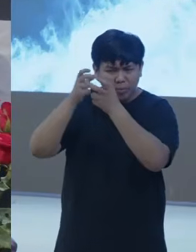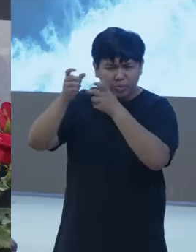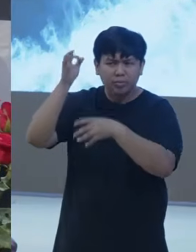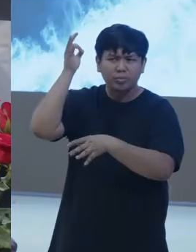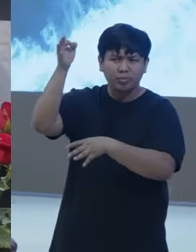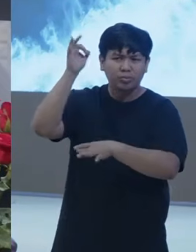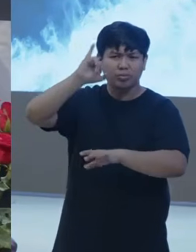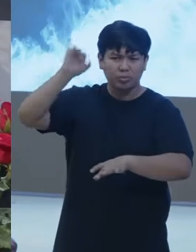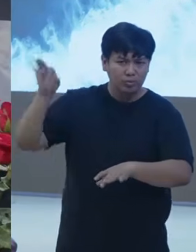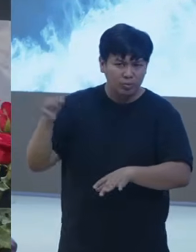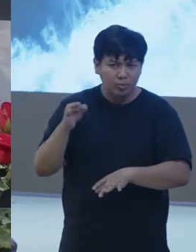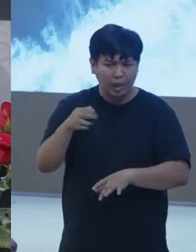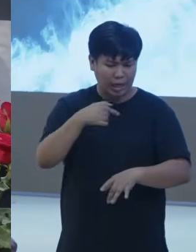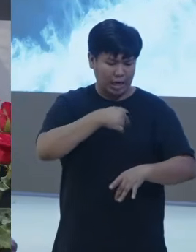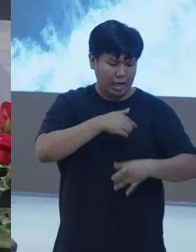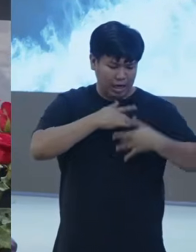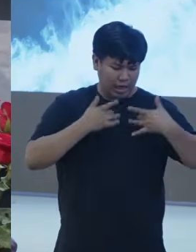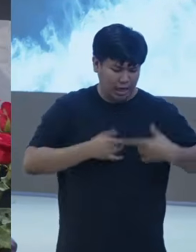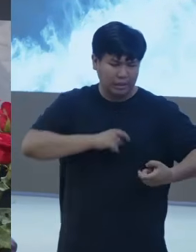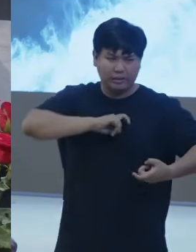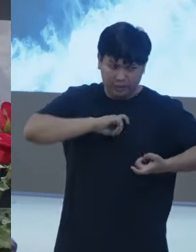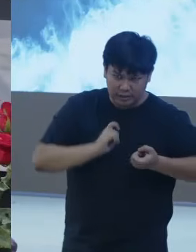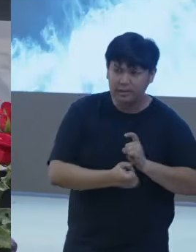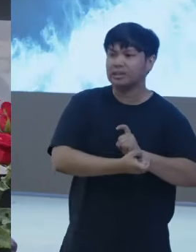nagbago ng kanilang mga buhay.